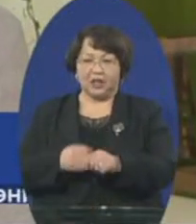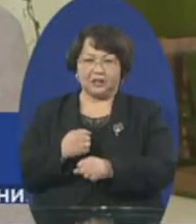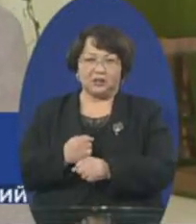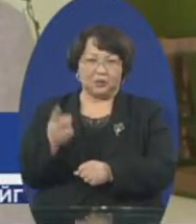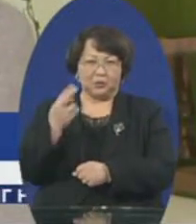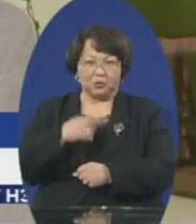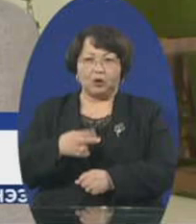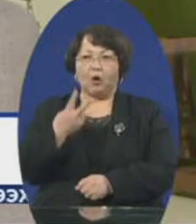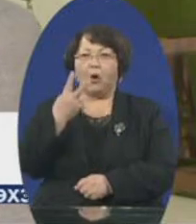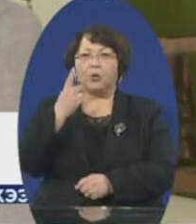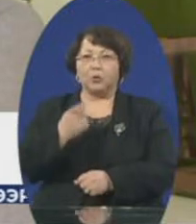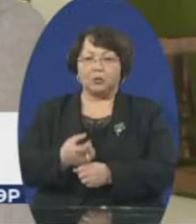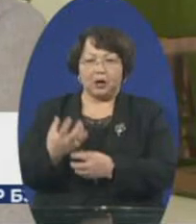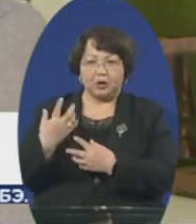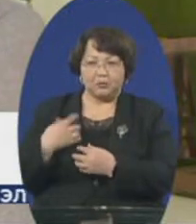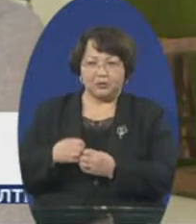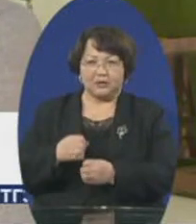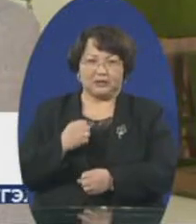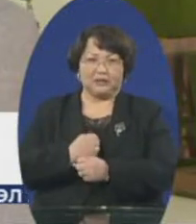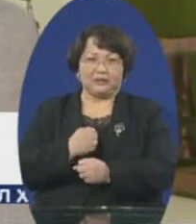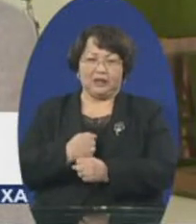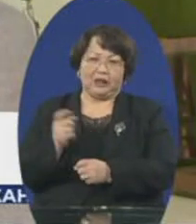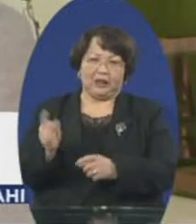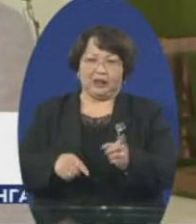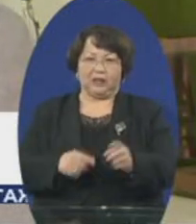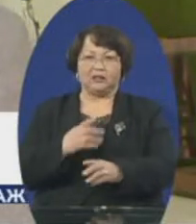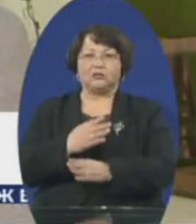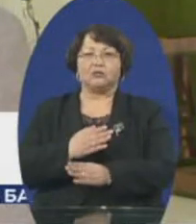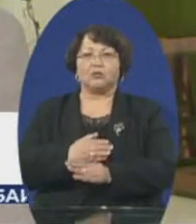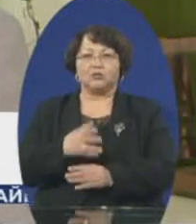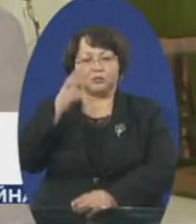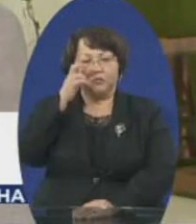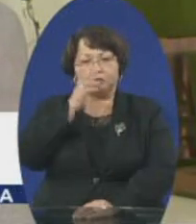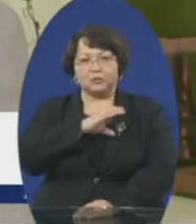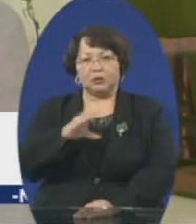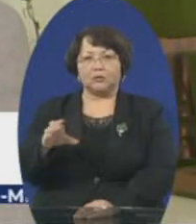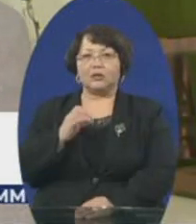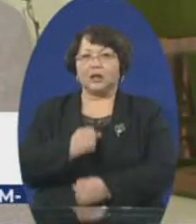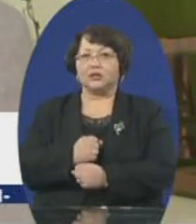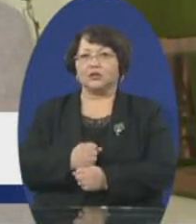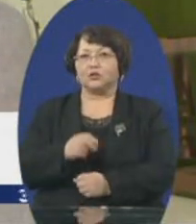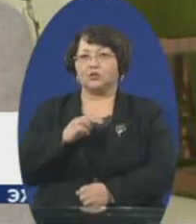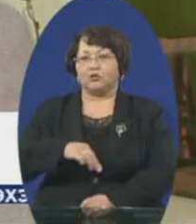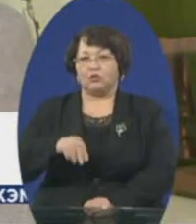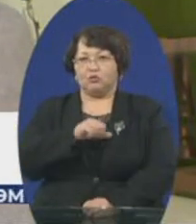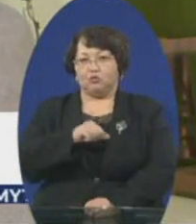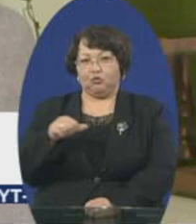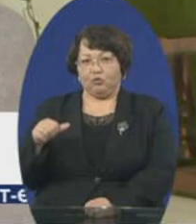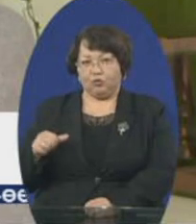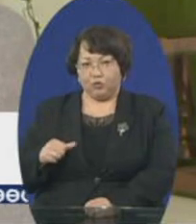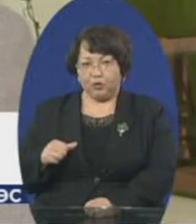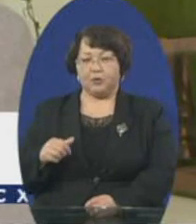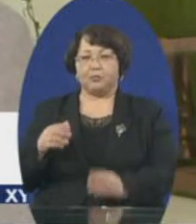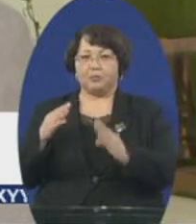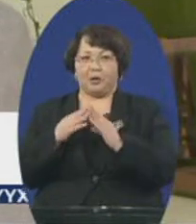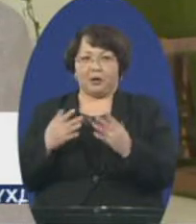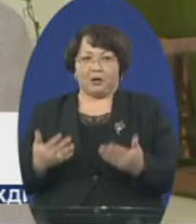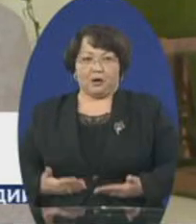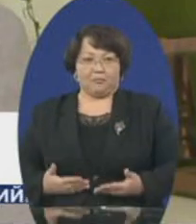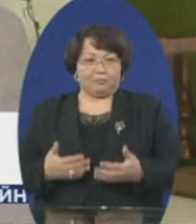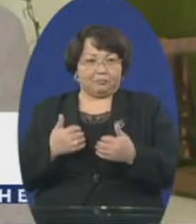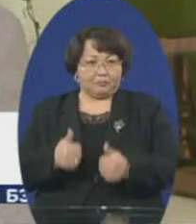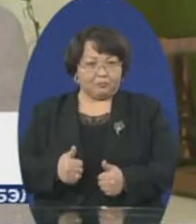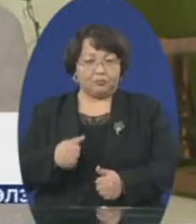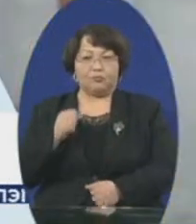асуудал байна. Хоёрдугаарт нь бол бид хүн бол боловсролын салбарт ажиллахын тулд одоо өөрийн гэсэн орон гэр байр суустай байж ич энэ